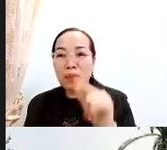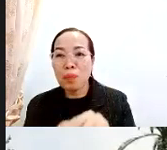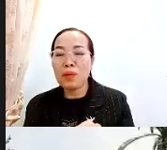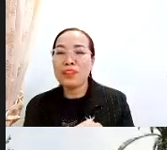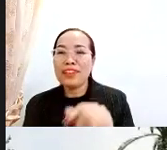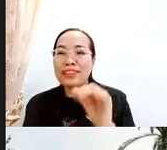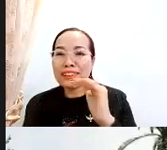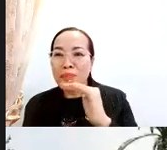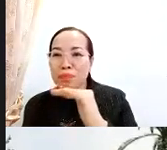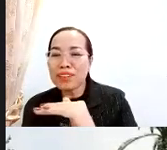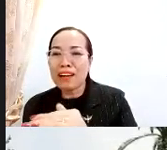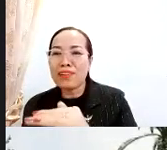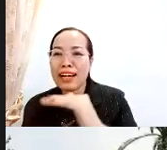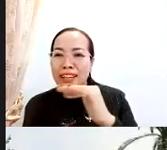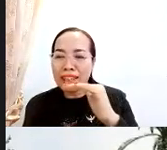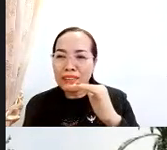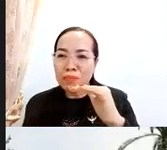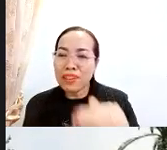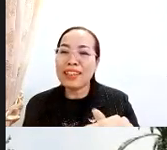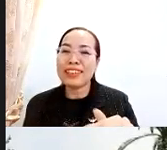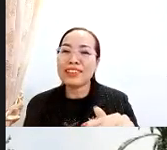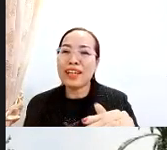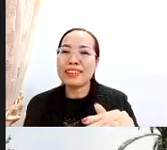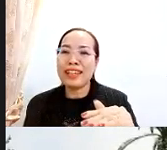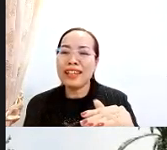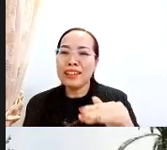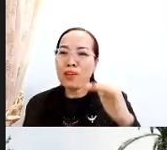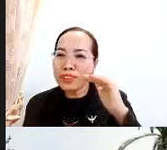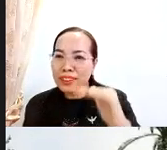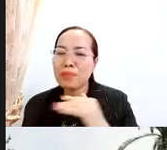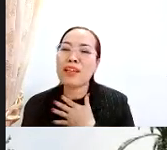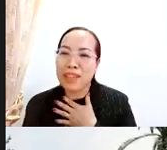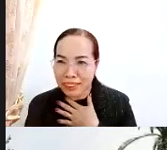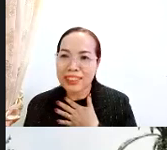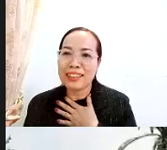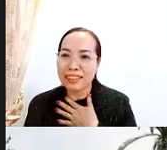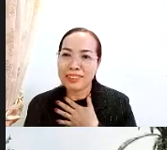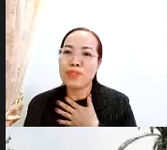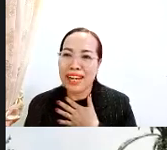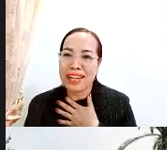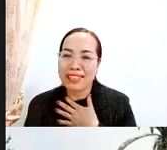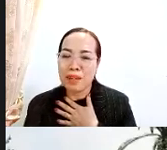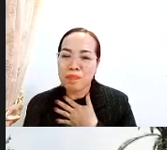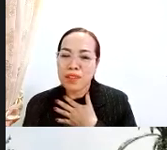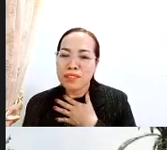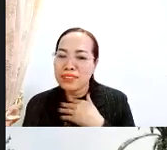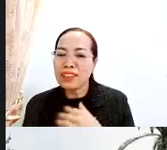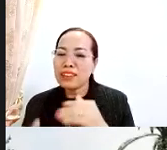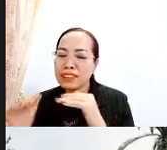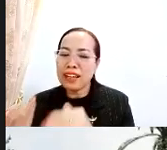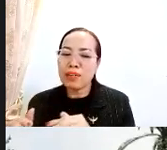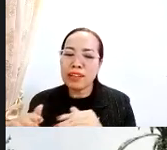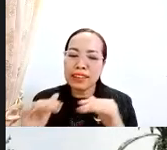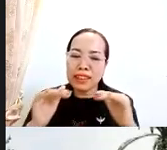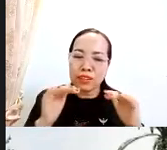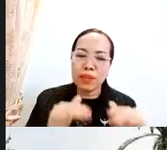gì bông ôn đã cô đài hay mơ là khơi cô đài tê cô dương khuyên cầm lắng nâng cao tư vừa đài chà chẳng cứ